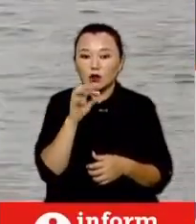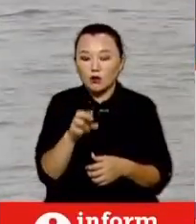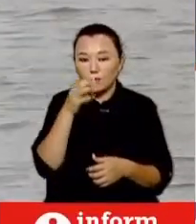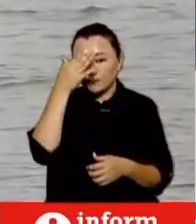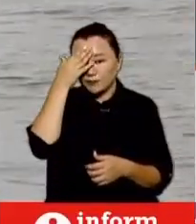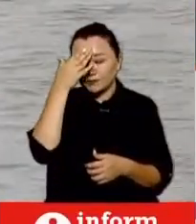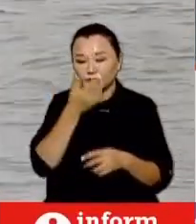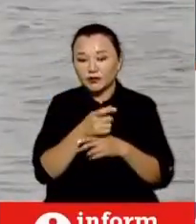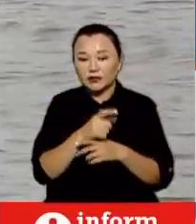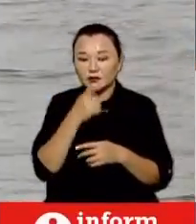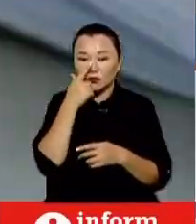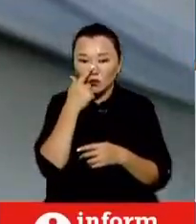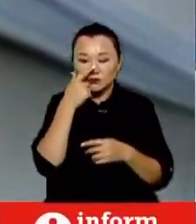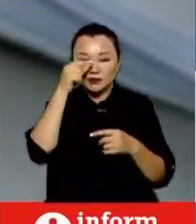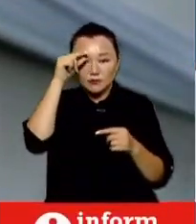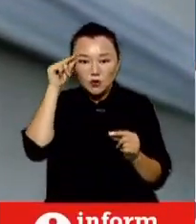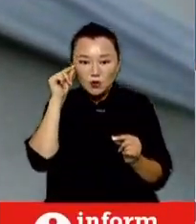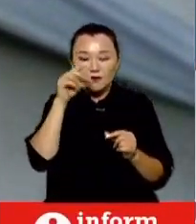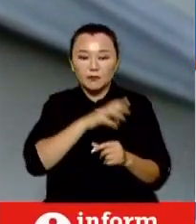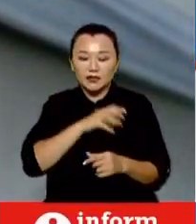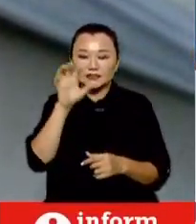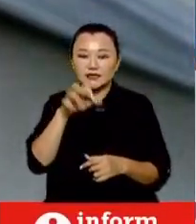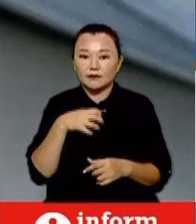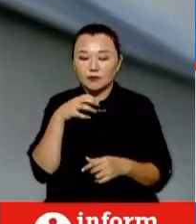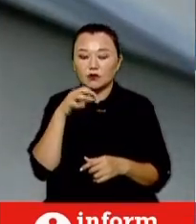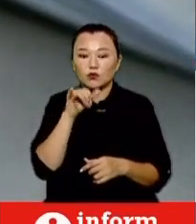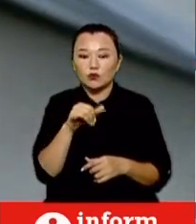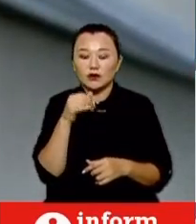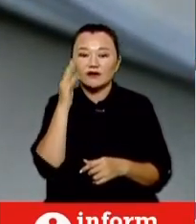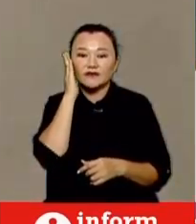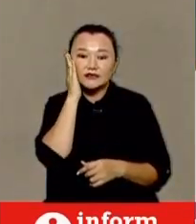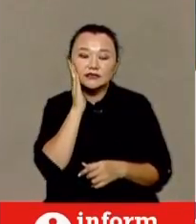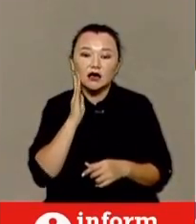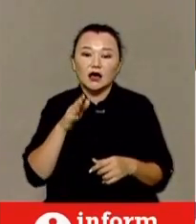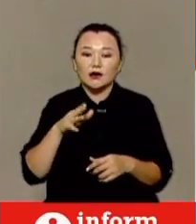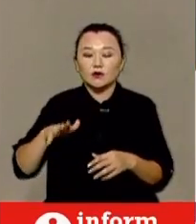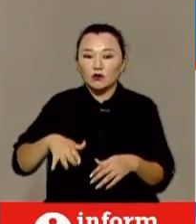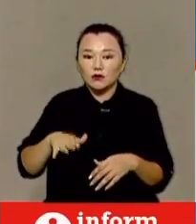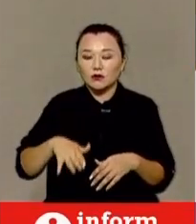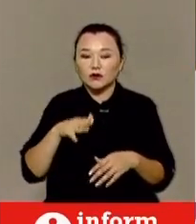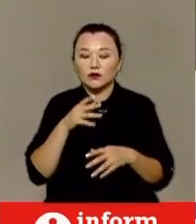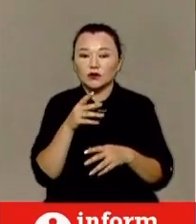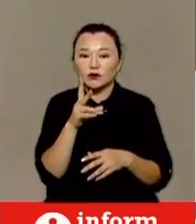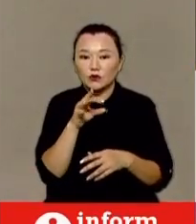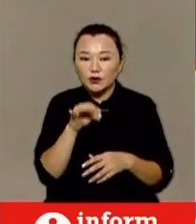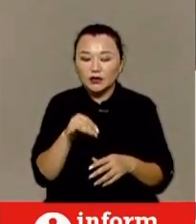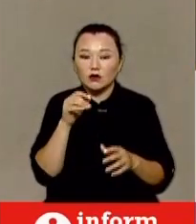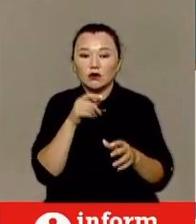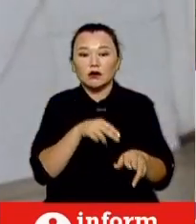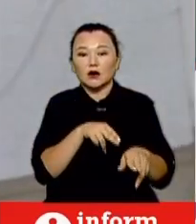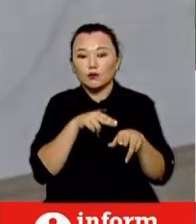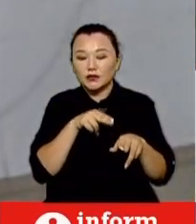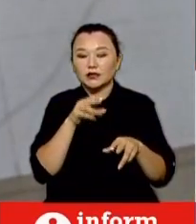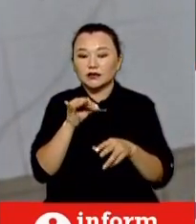и в области носа, над бровью, также были царапины у виска, на бедре и голени. Отец ребенка убил лису и обратился в